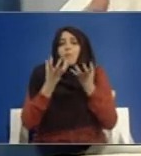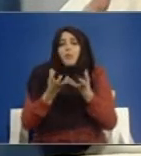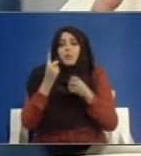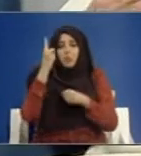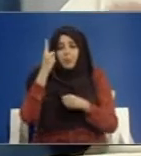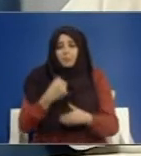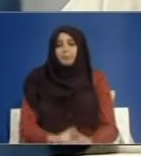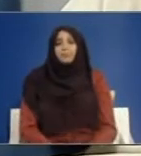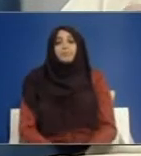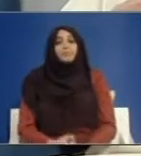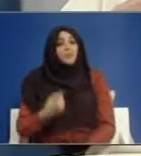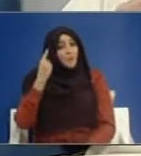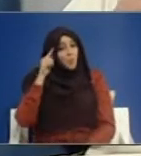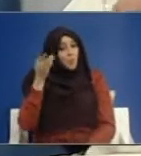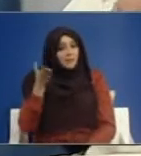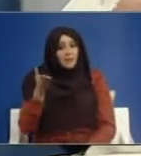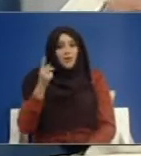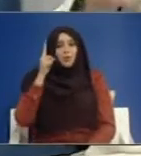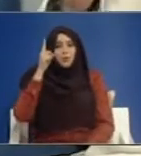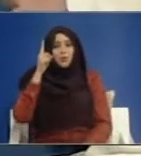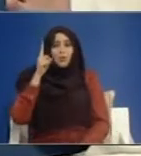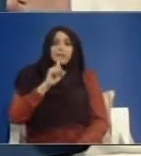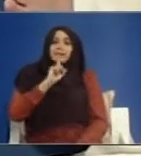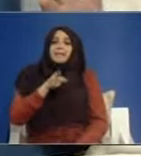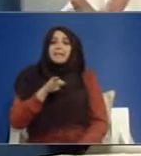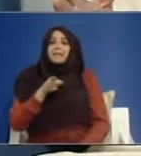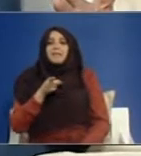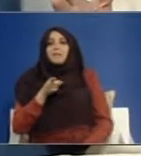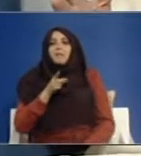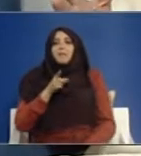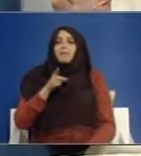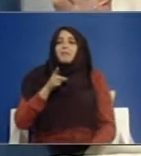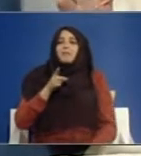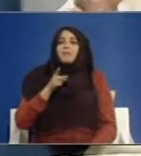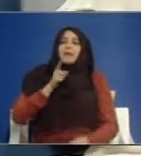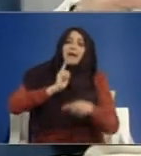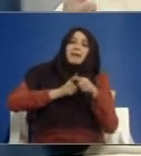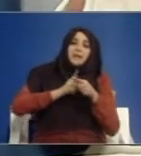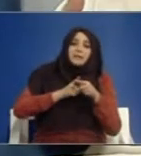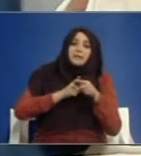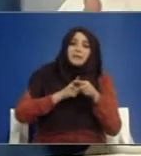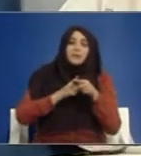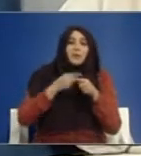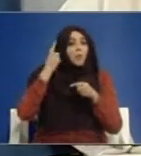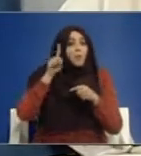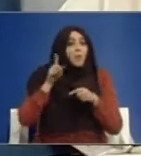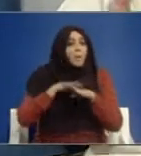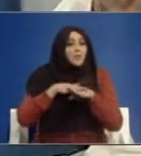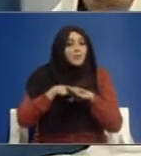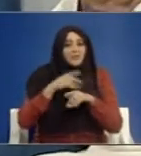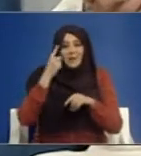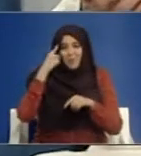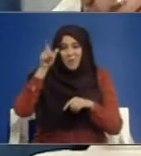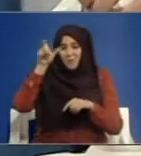فلذلك الله تعالى أمر ونهى. من أجل ماذا؟ من أجل تزكية